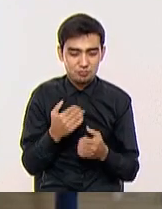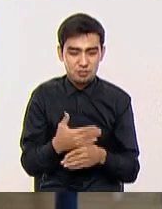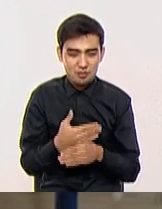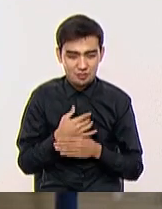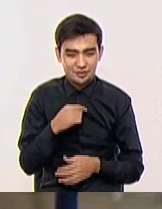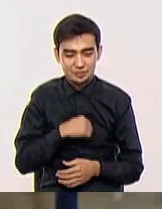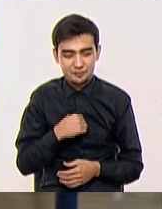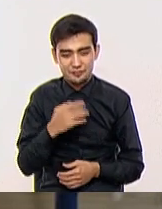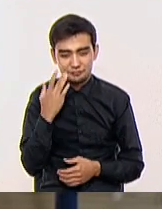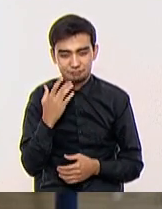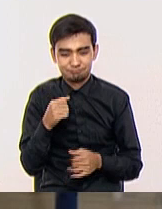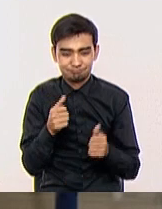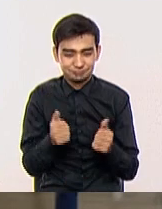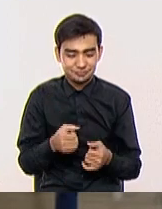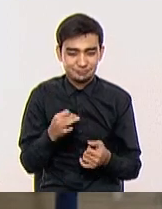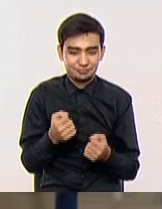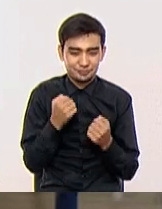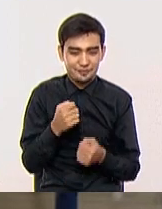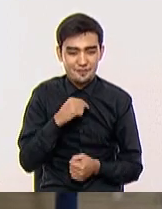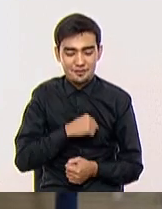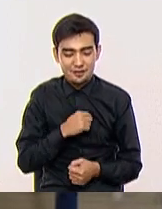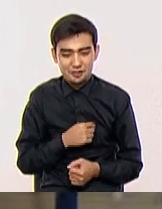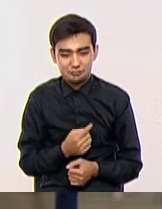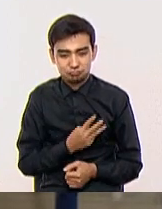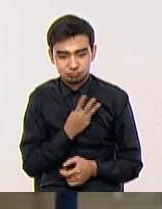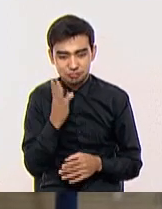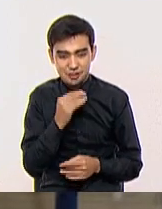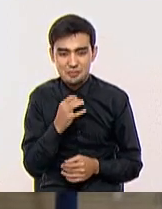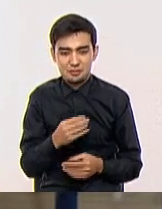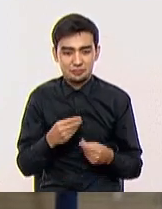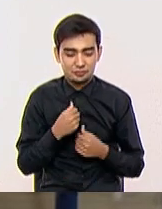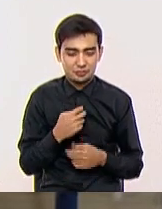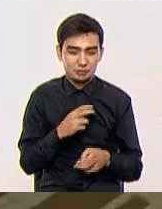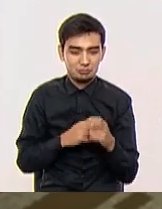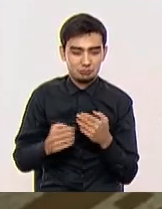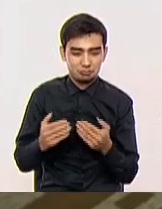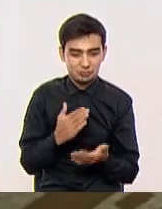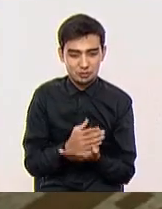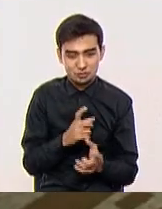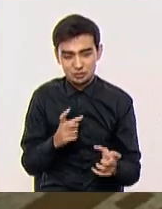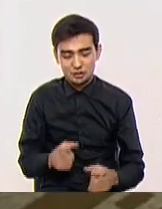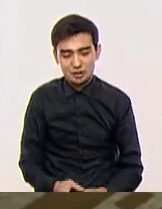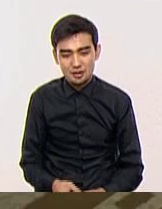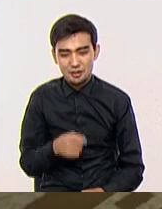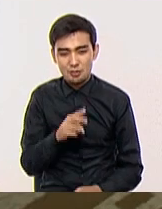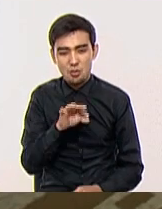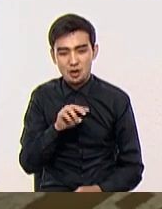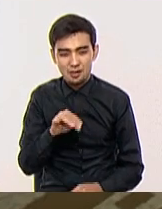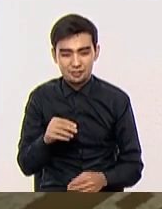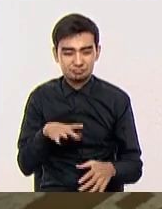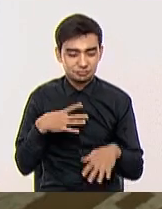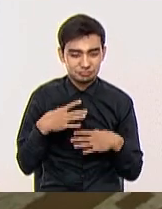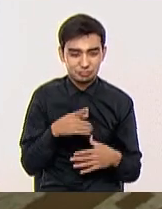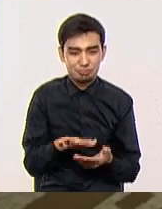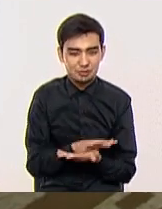держать себя в тонусе. Настроение поднимает, это, во-первых, еще общение. Занятия в поликлинике абсолютно